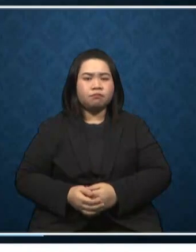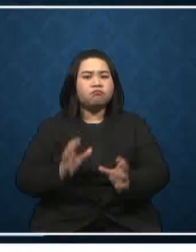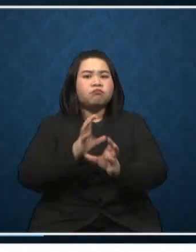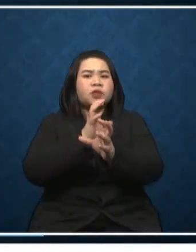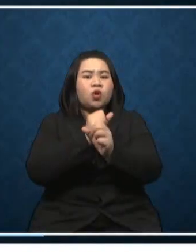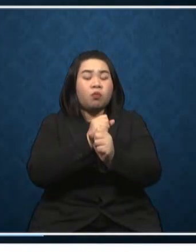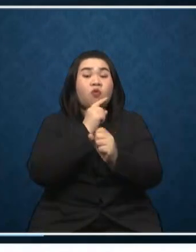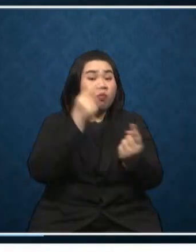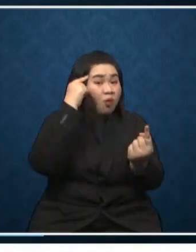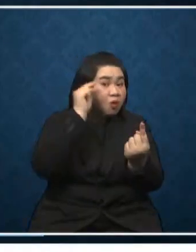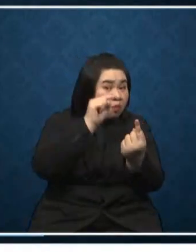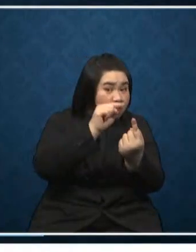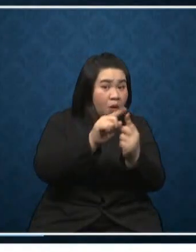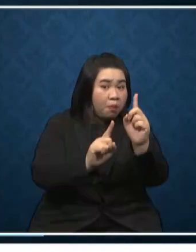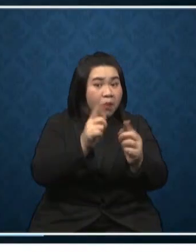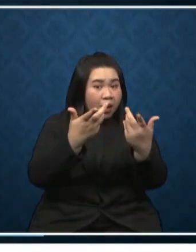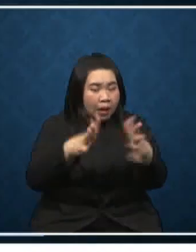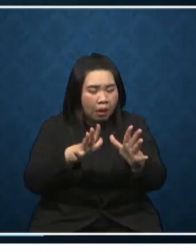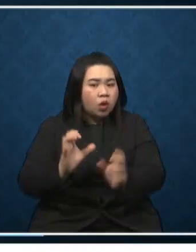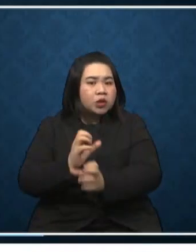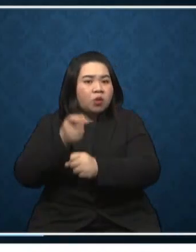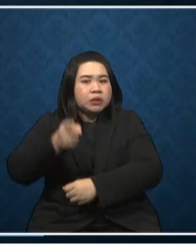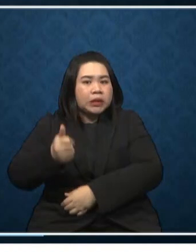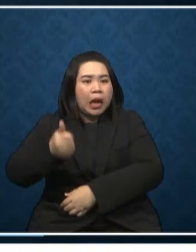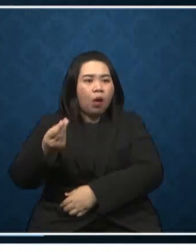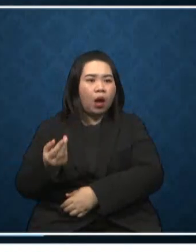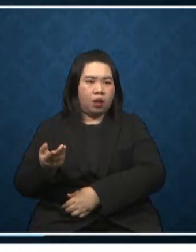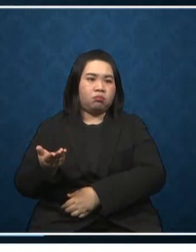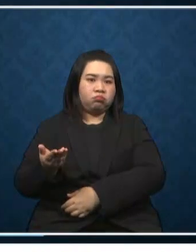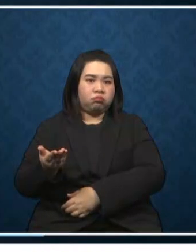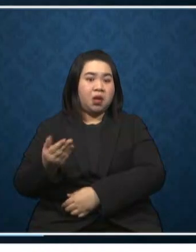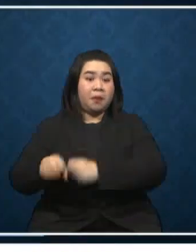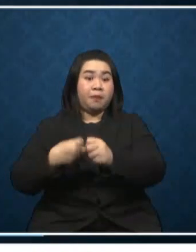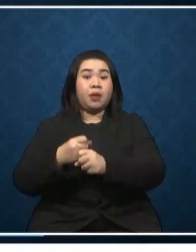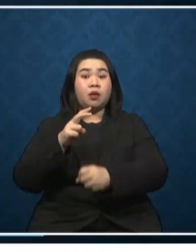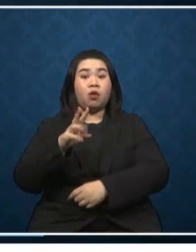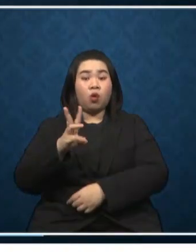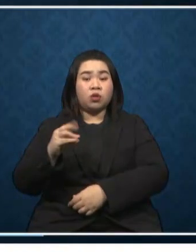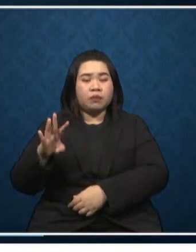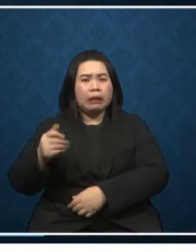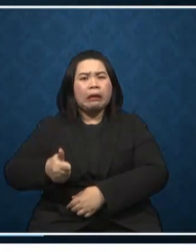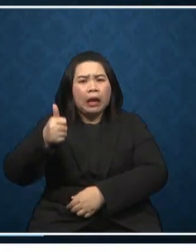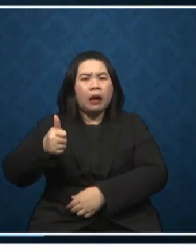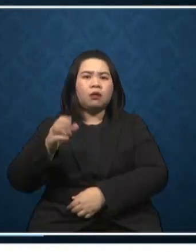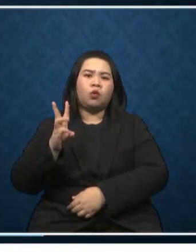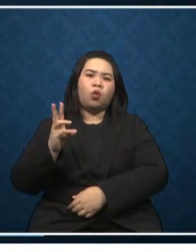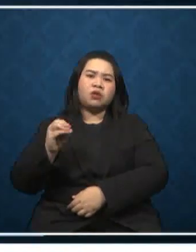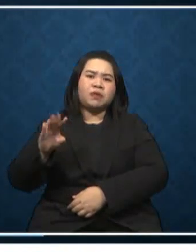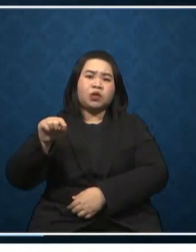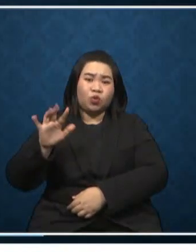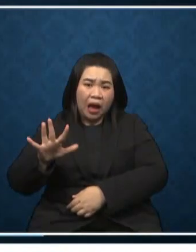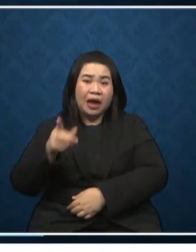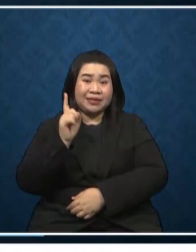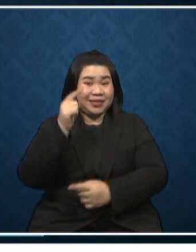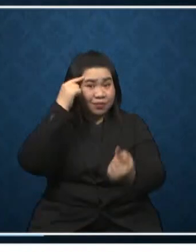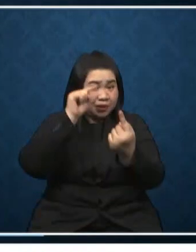ผลสำรษดูสุท้ายปริมาณกลกศาตรรมที่เป็ตรายรการจัการอยากทุ่งถูกต้องปี 64รอยละ 64.5 เทานั้นไม